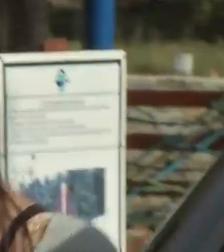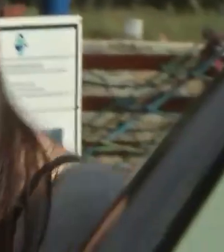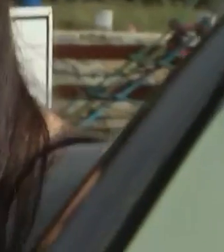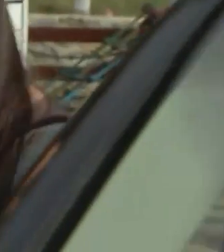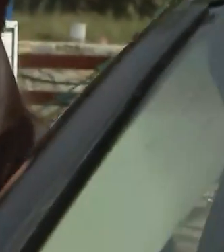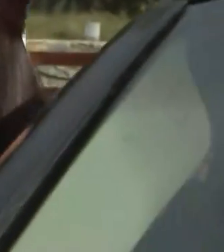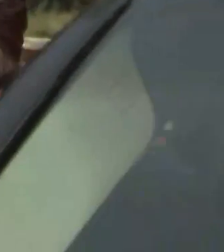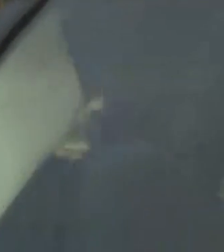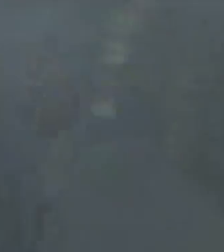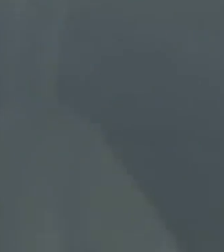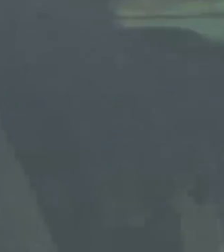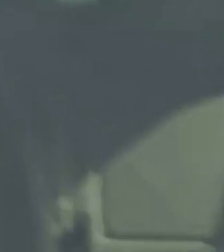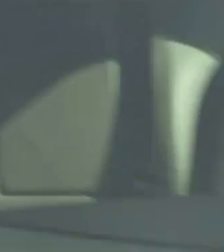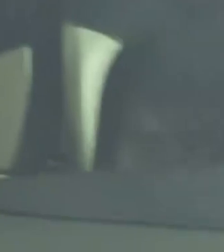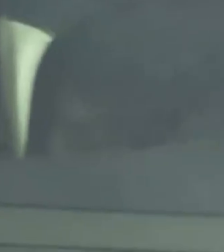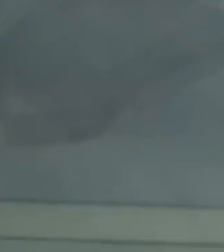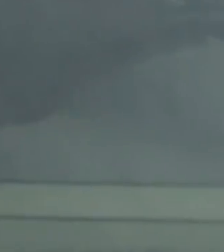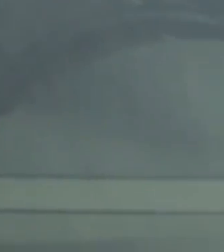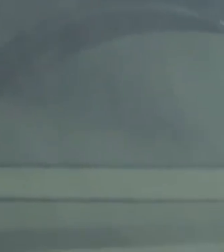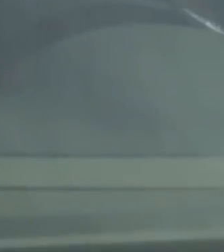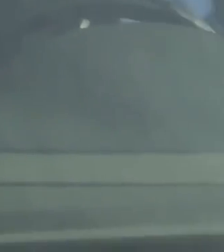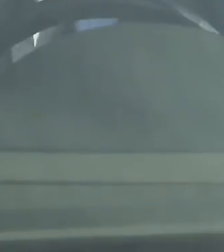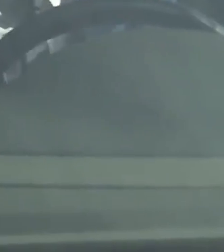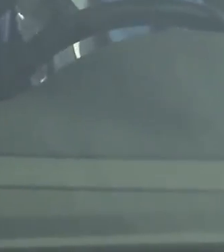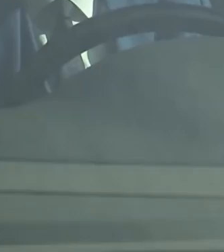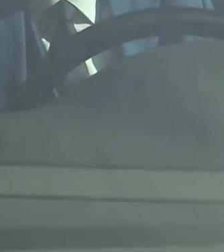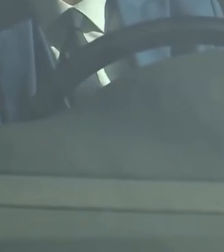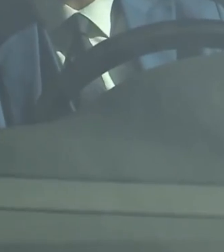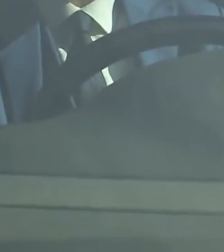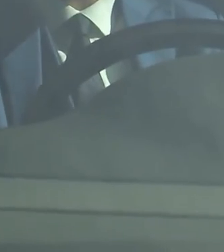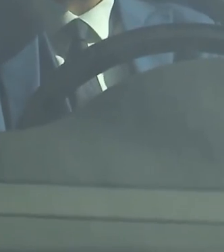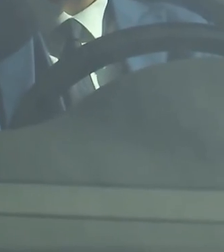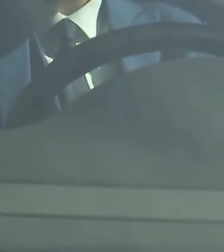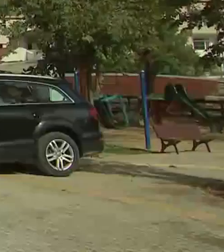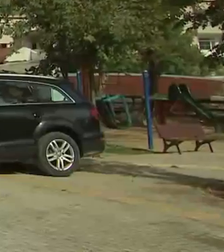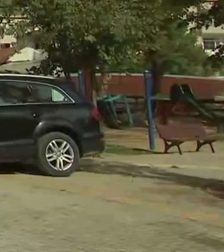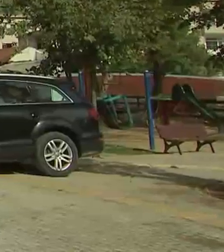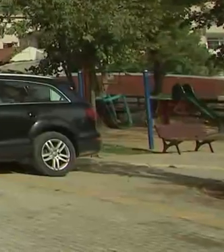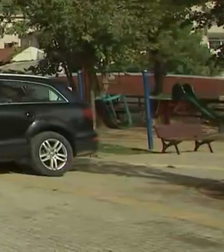öne, şoför yanına geçti. Ömer'e bakışları kırgın, ters.